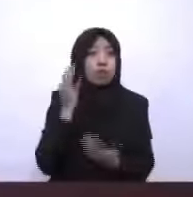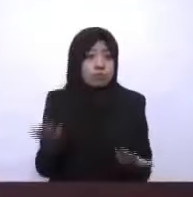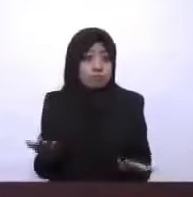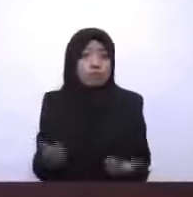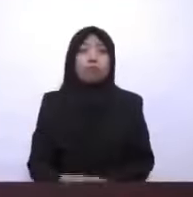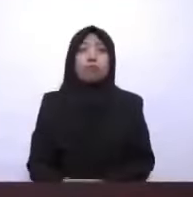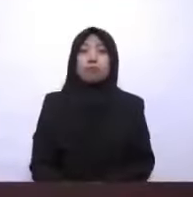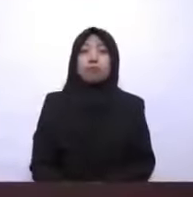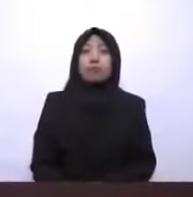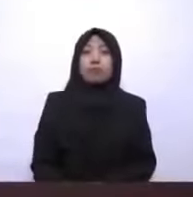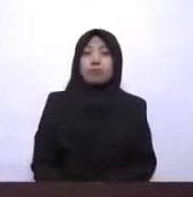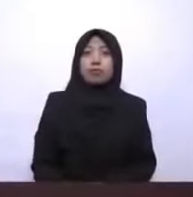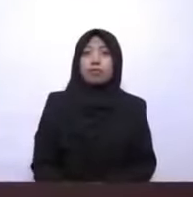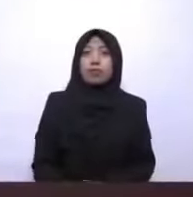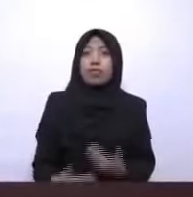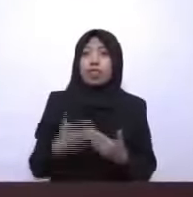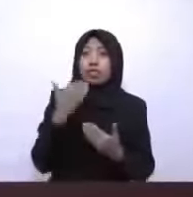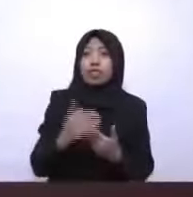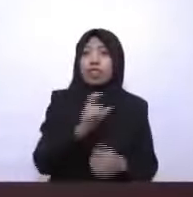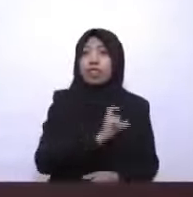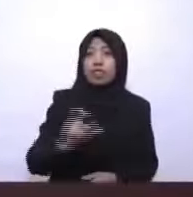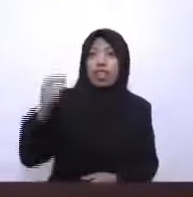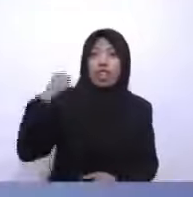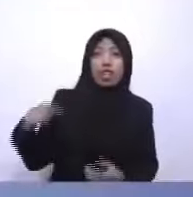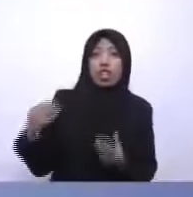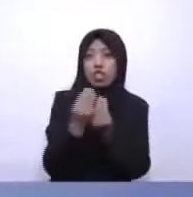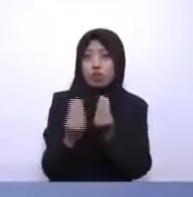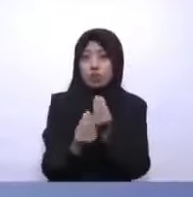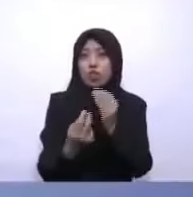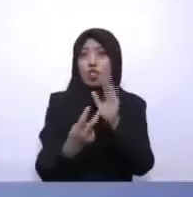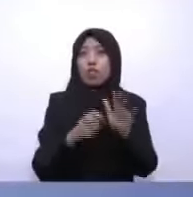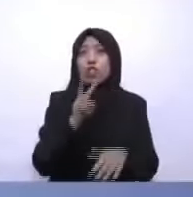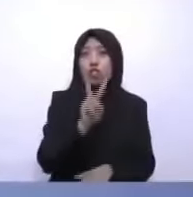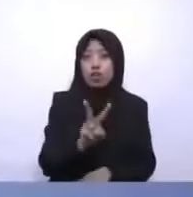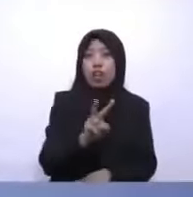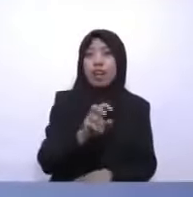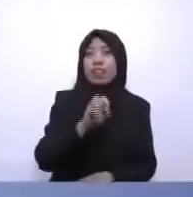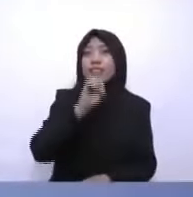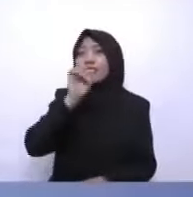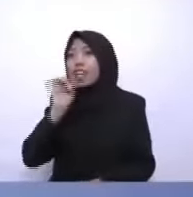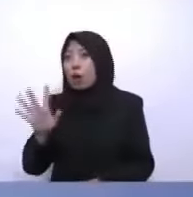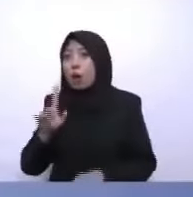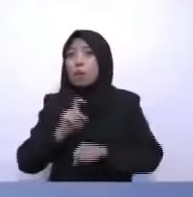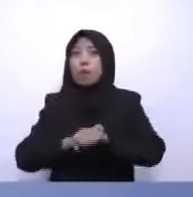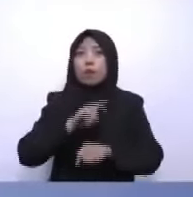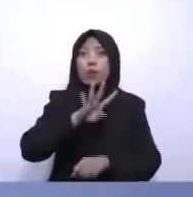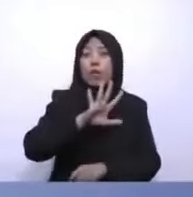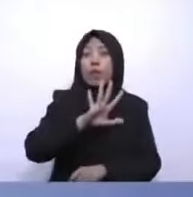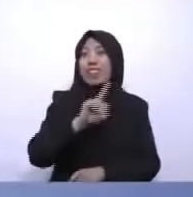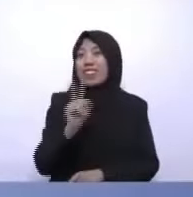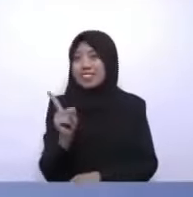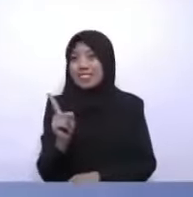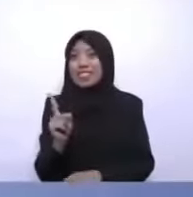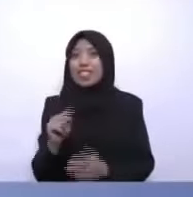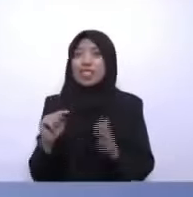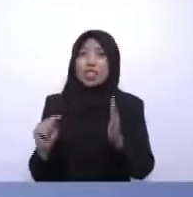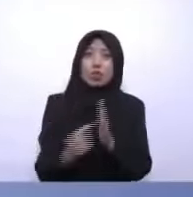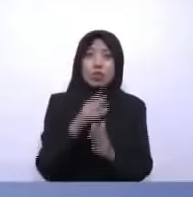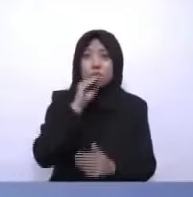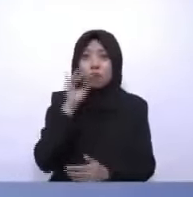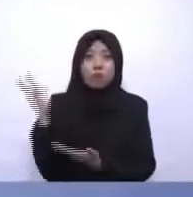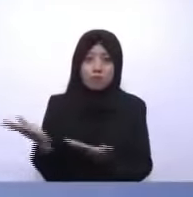Berikutnya kami persilakan Cawagub nomor urut 2 untuk menjawab pertanyaan dalam waktu 45 detik dimulai saat Anda